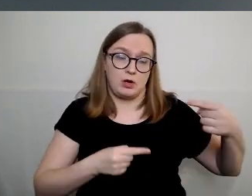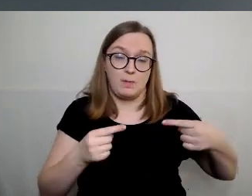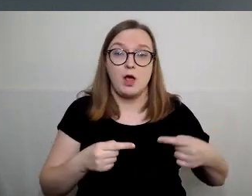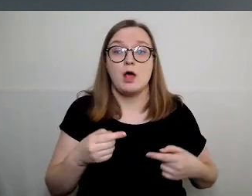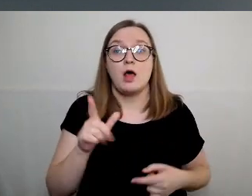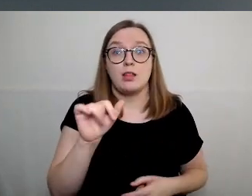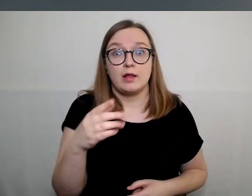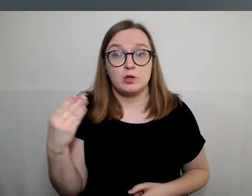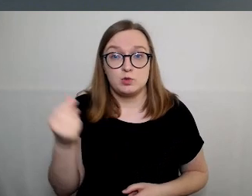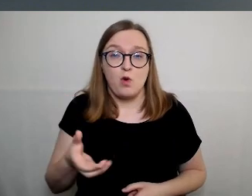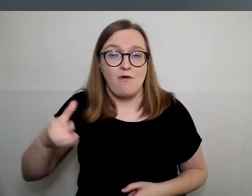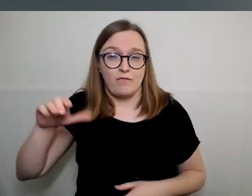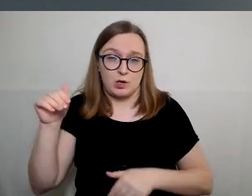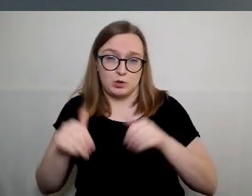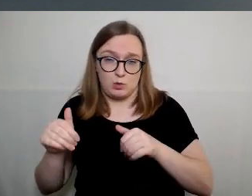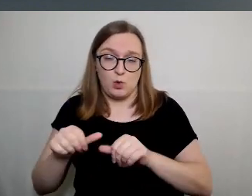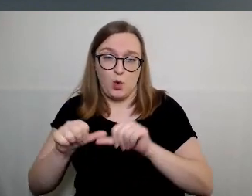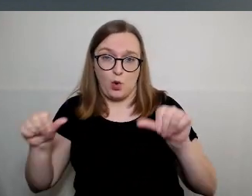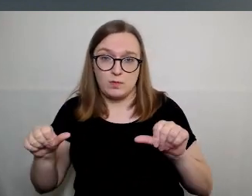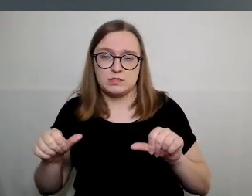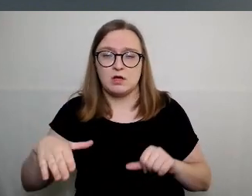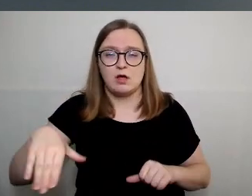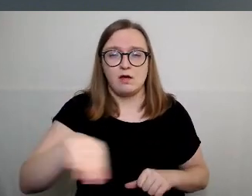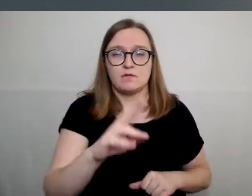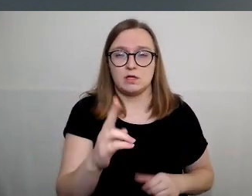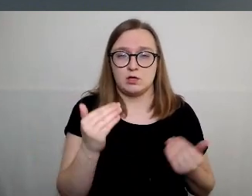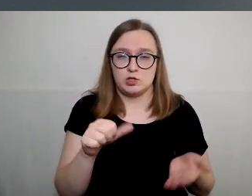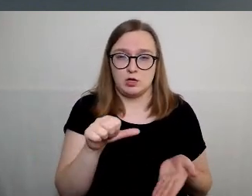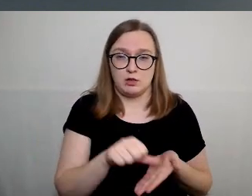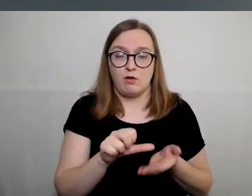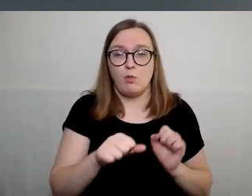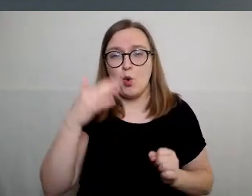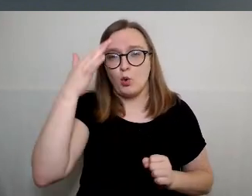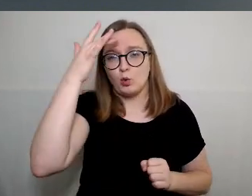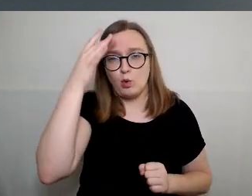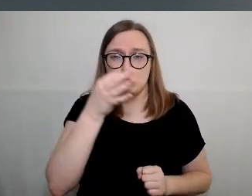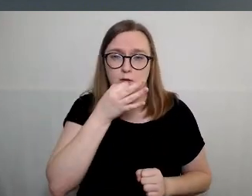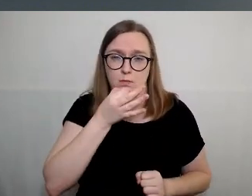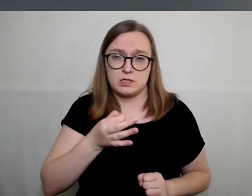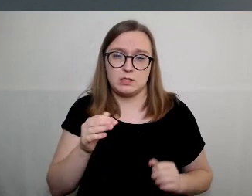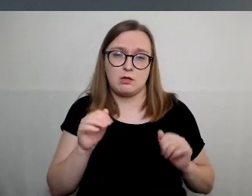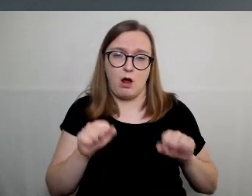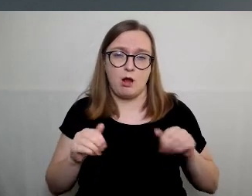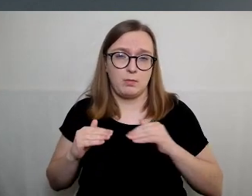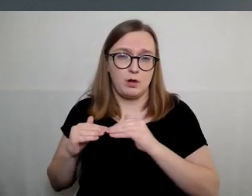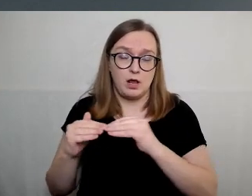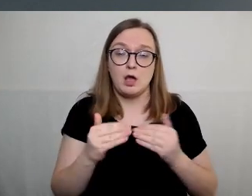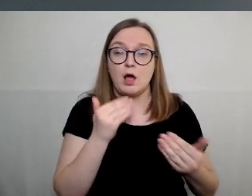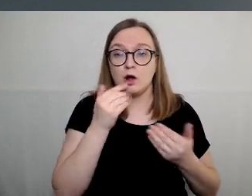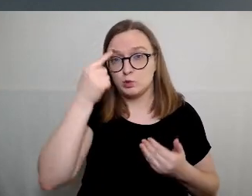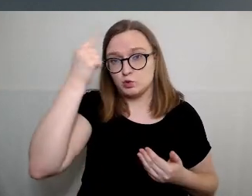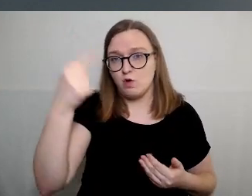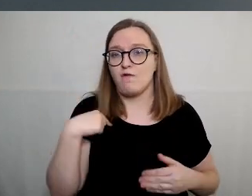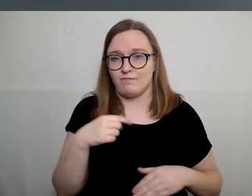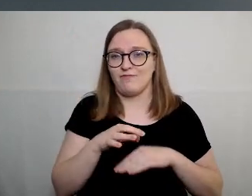turi lygias galimybės išsakyti savo nuomonę. Klausimus laidos dalyviams rengia laidos vedėjas. Nuskambėjus klausimui, visi